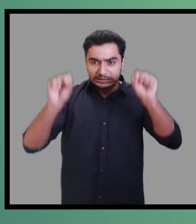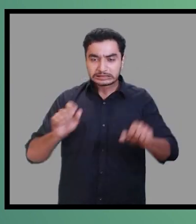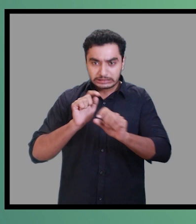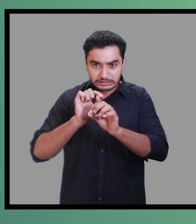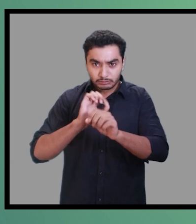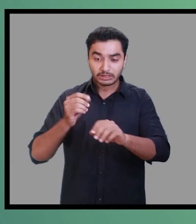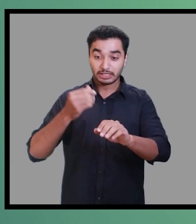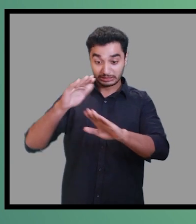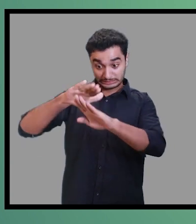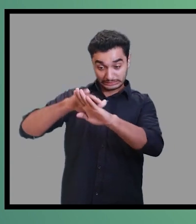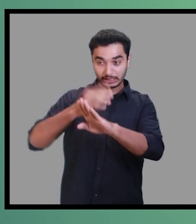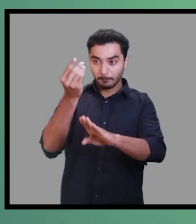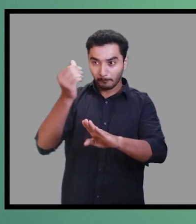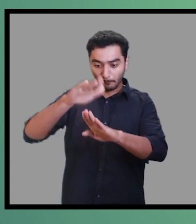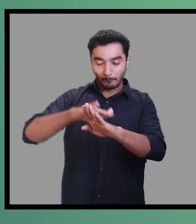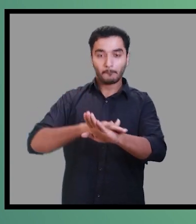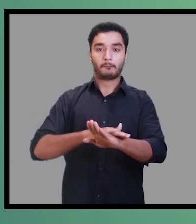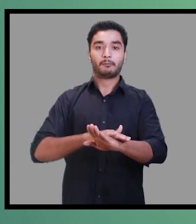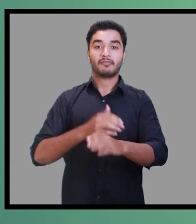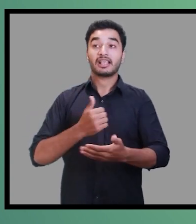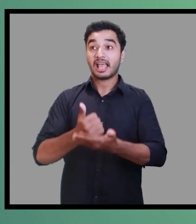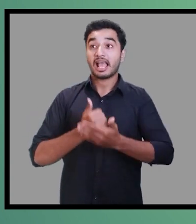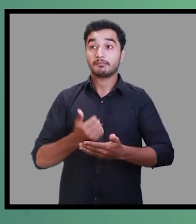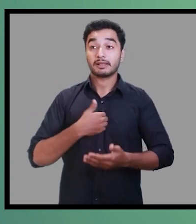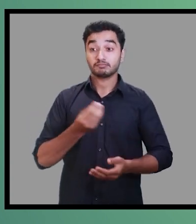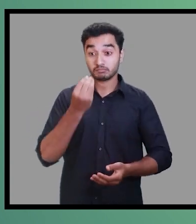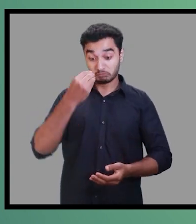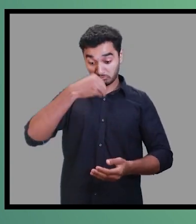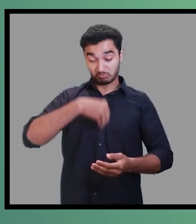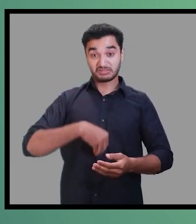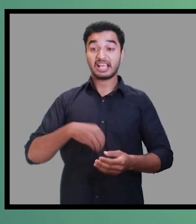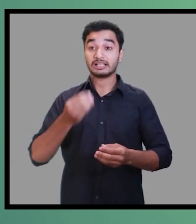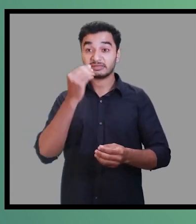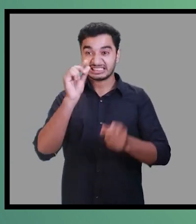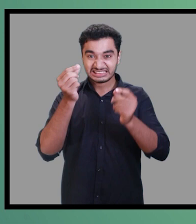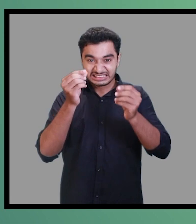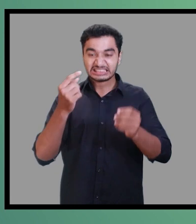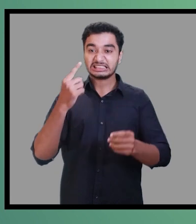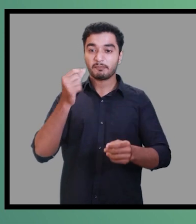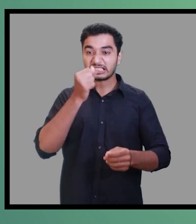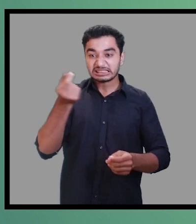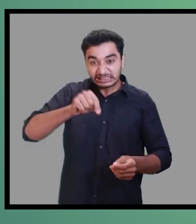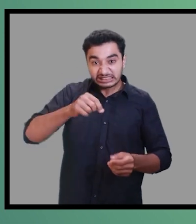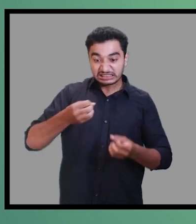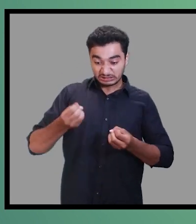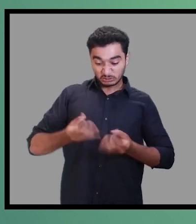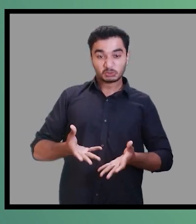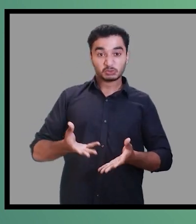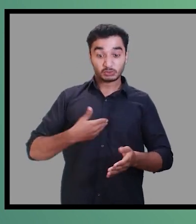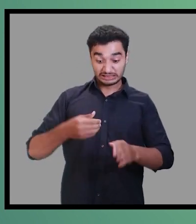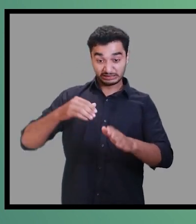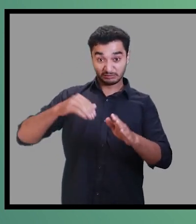کر لے کسی چیز سے، تاکہ جب یہ ہاضمے والے ہارمون اور انزائم اور چیزیں نکلیں تو وہ معدے کی دیوار